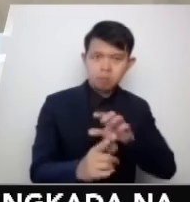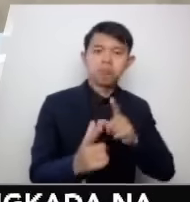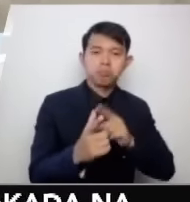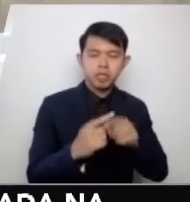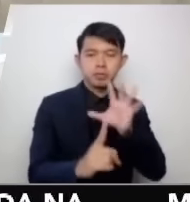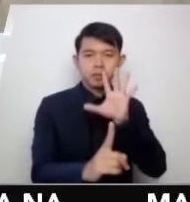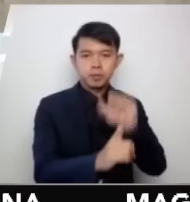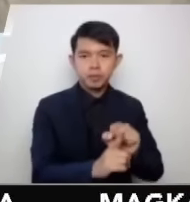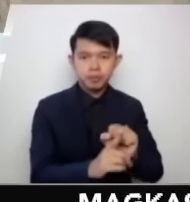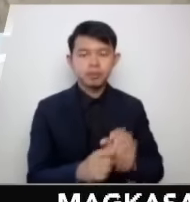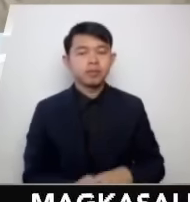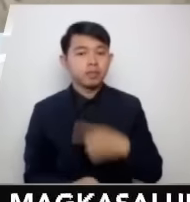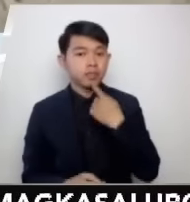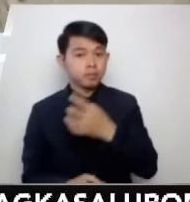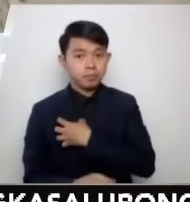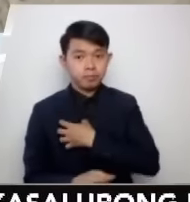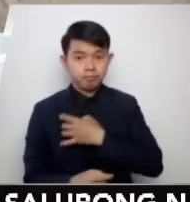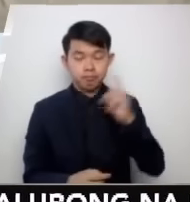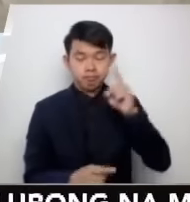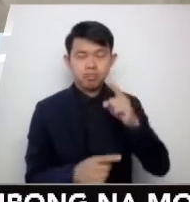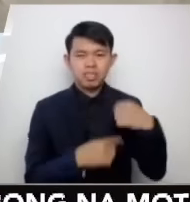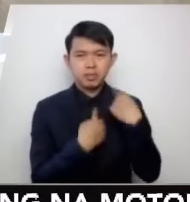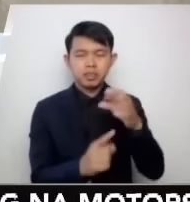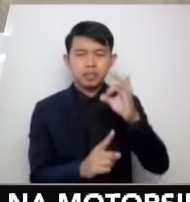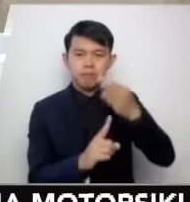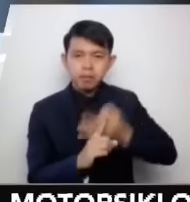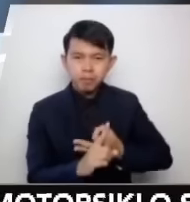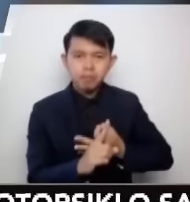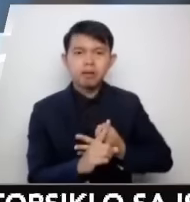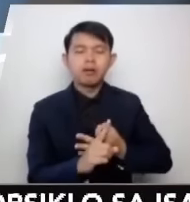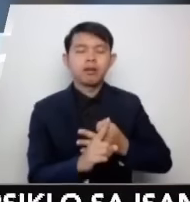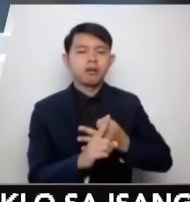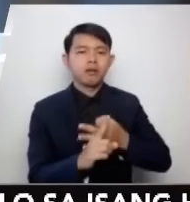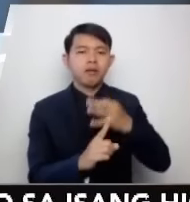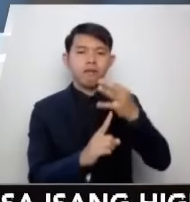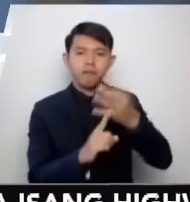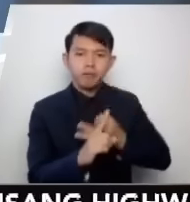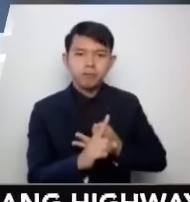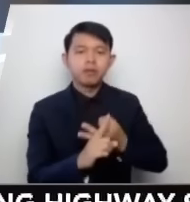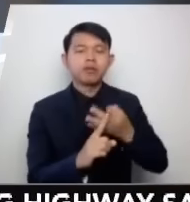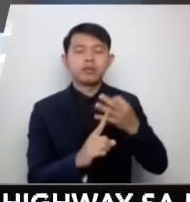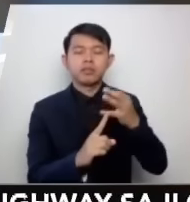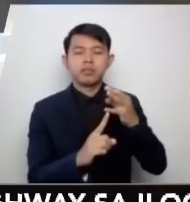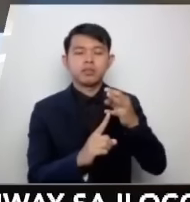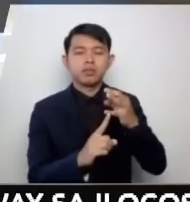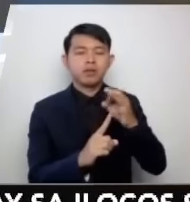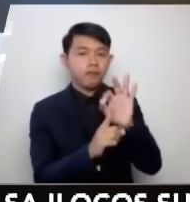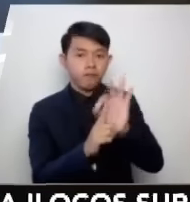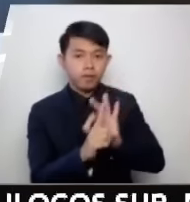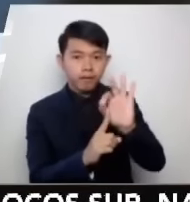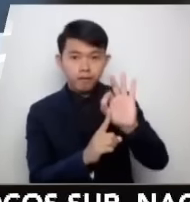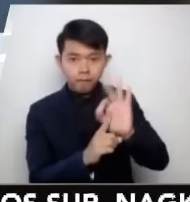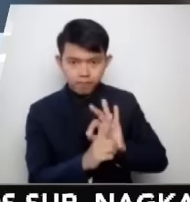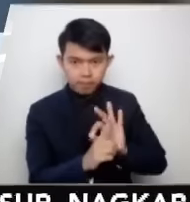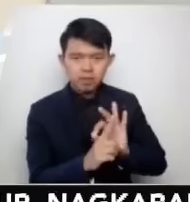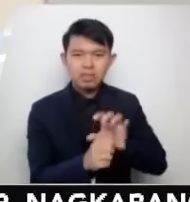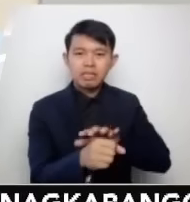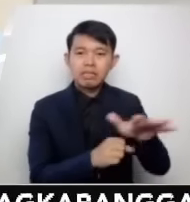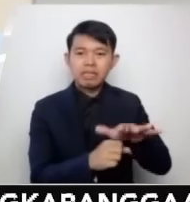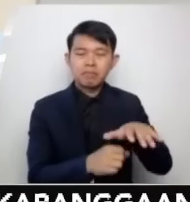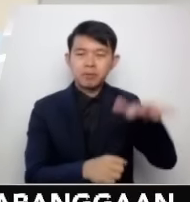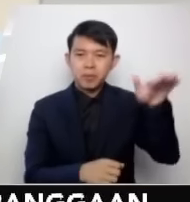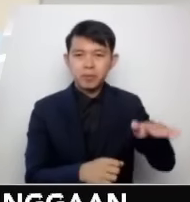Pebrero noong nakaraang taon nang ilang beses umanong halayin ng akusado ang 13-anyos na biktima. Inabot pa raw na mahigit 2 buwan matapos